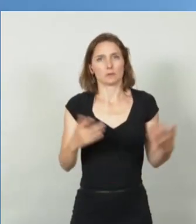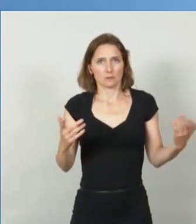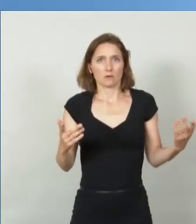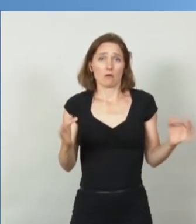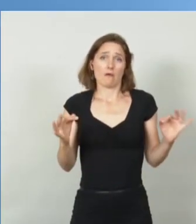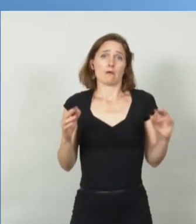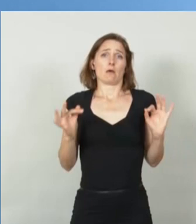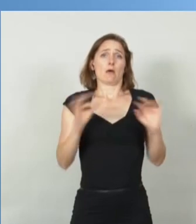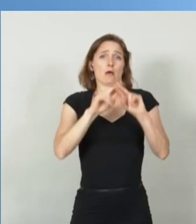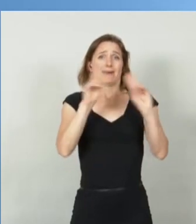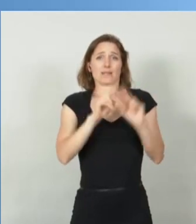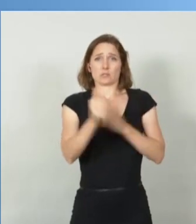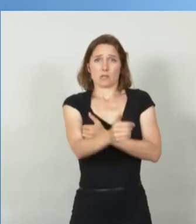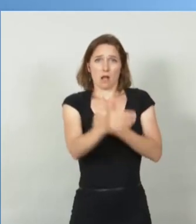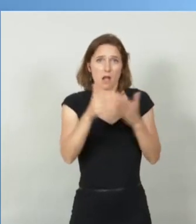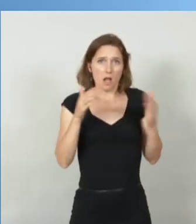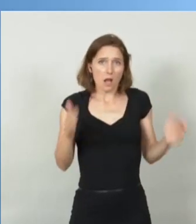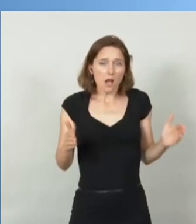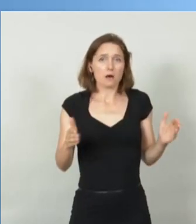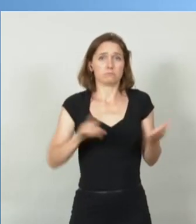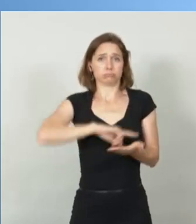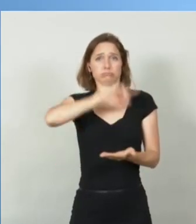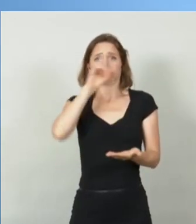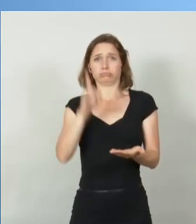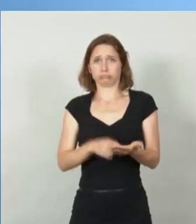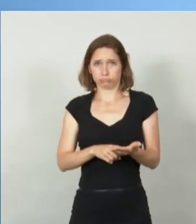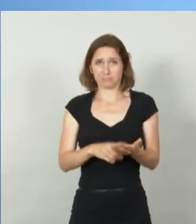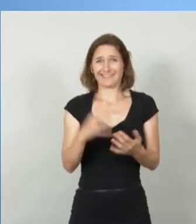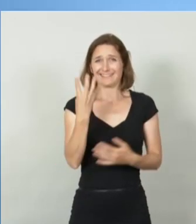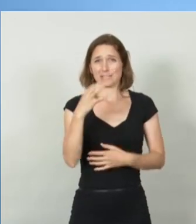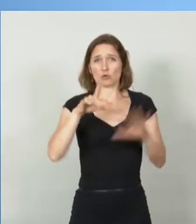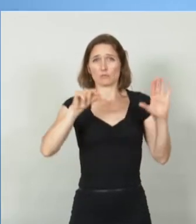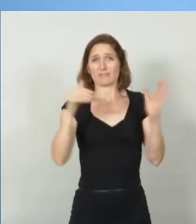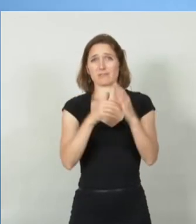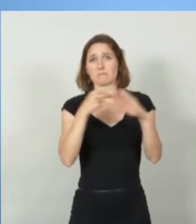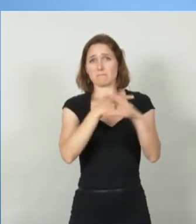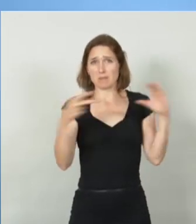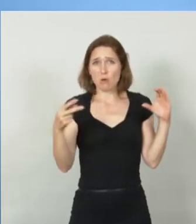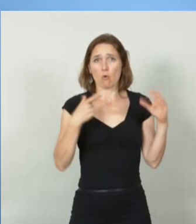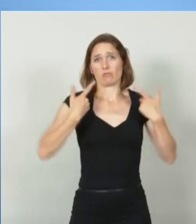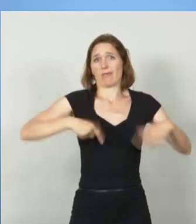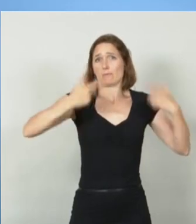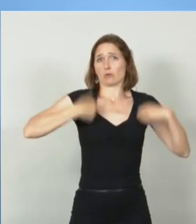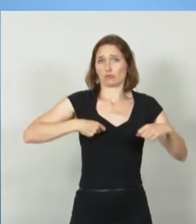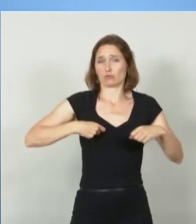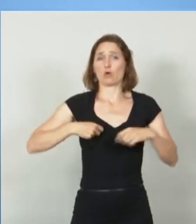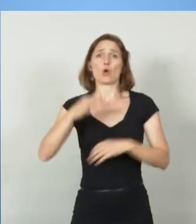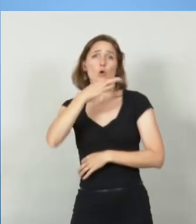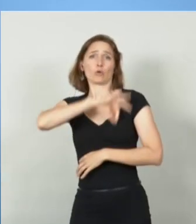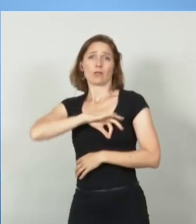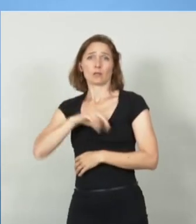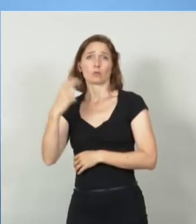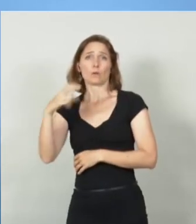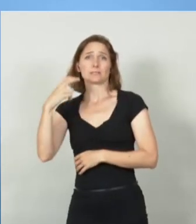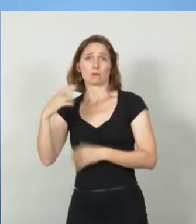internationale dépense tout compris 470 000 euros recette 300.000 euros donc un delta de 170 000 mais